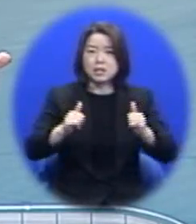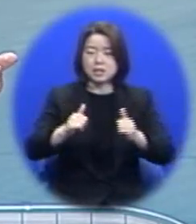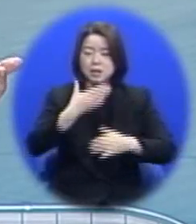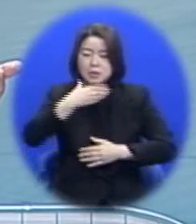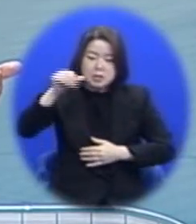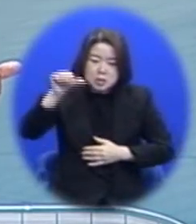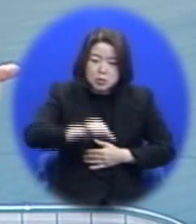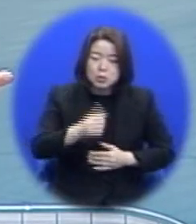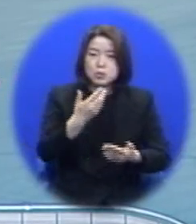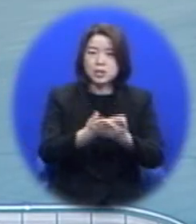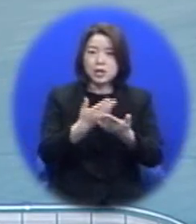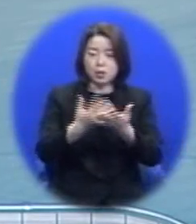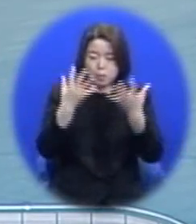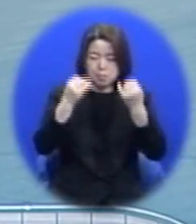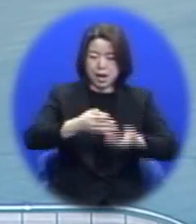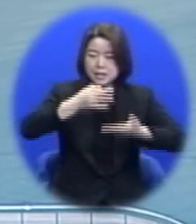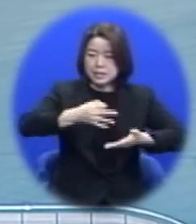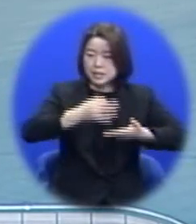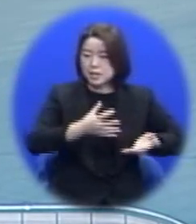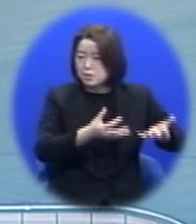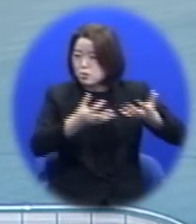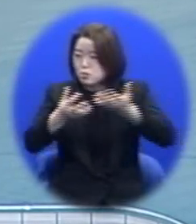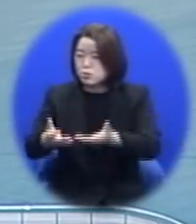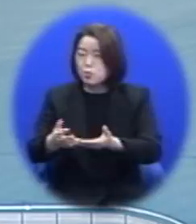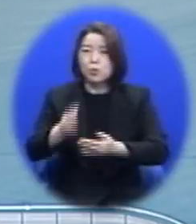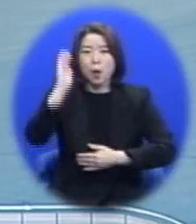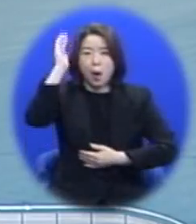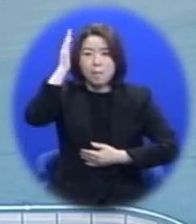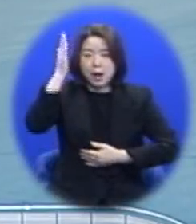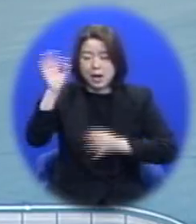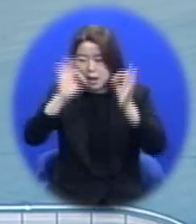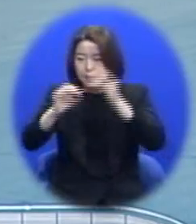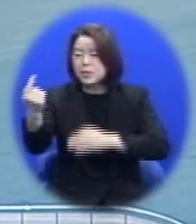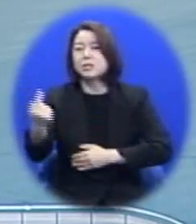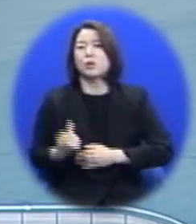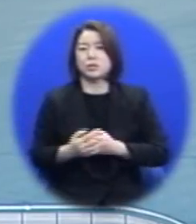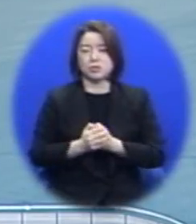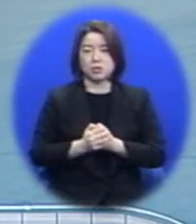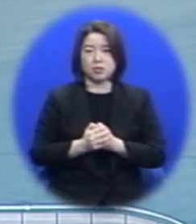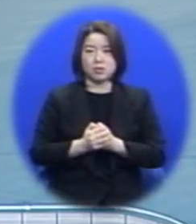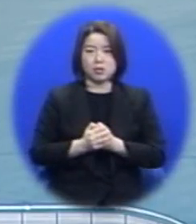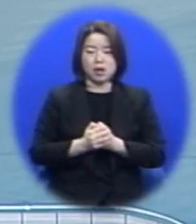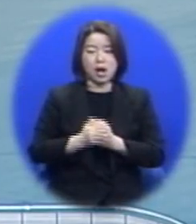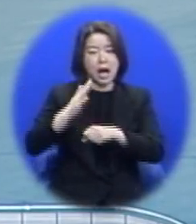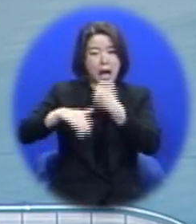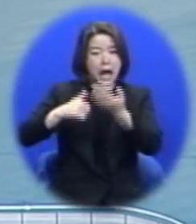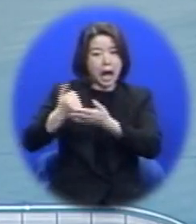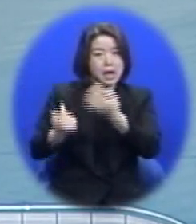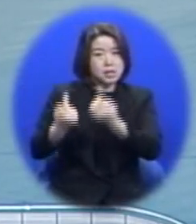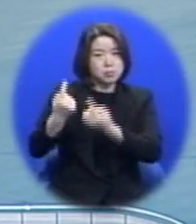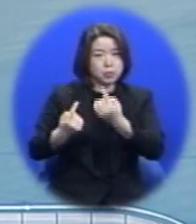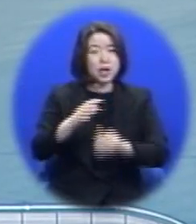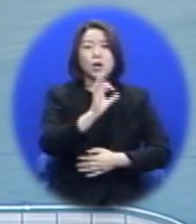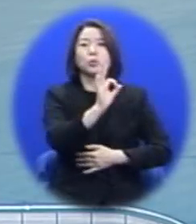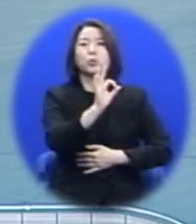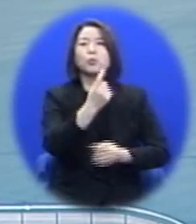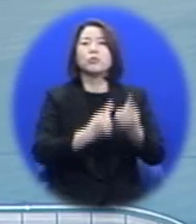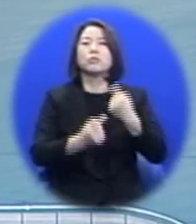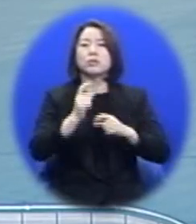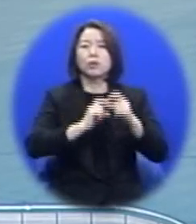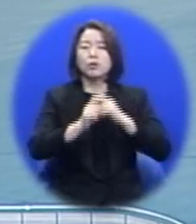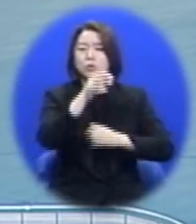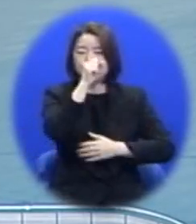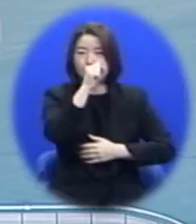선지자에게 찾아옵니다. 발람 선지자는 돈을 하나님보다 더 좋아하는 선지자라 그 재물이 탐이